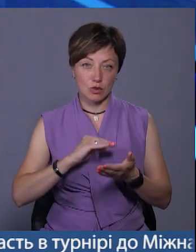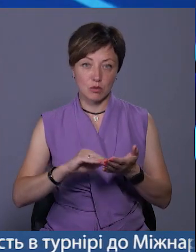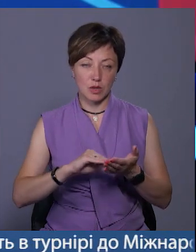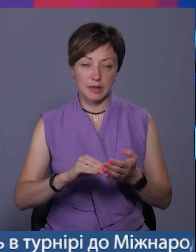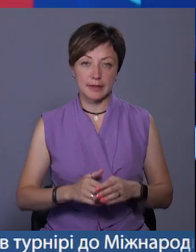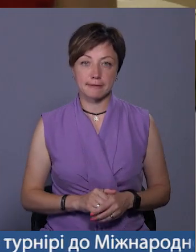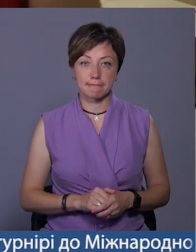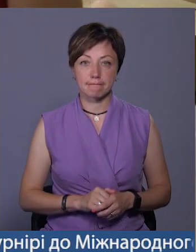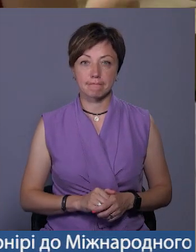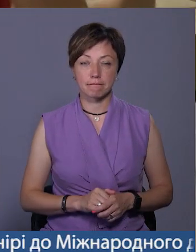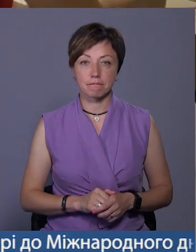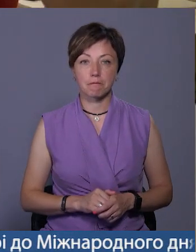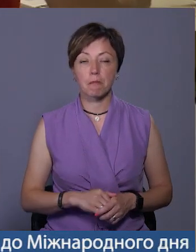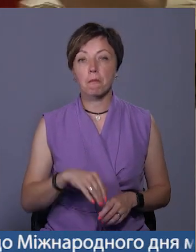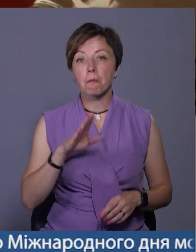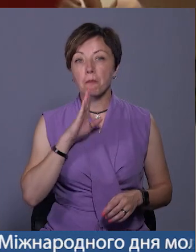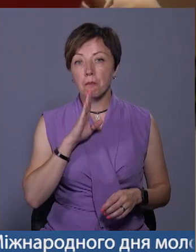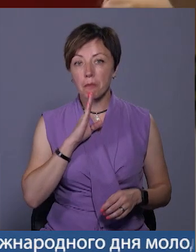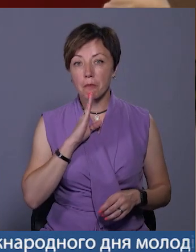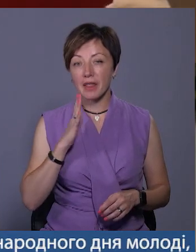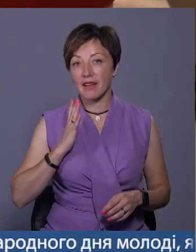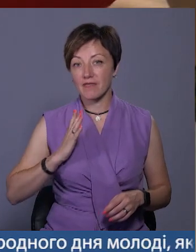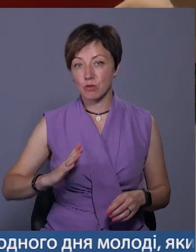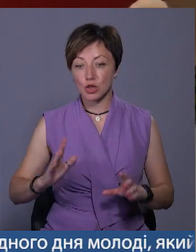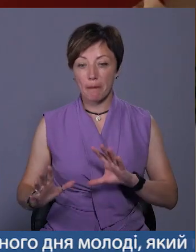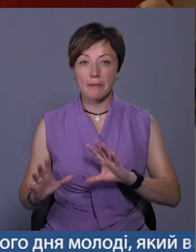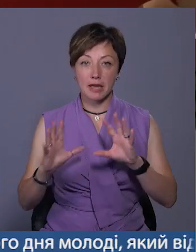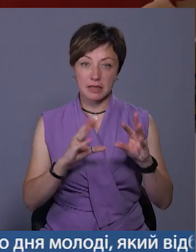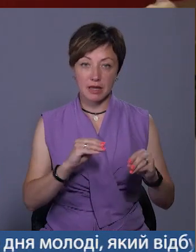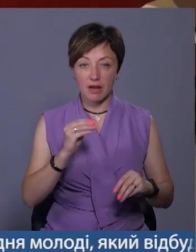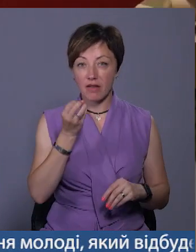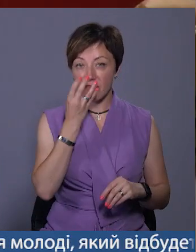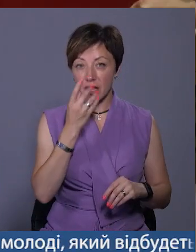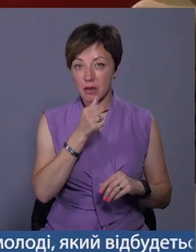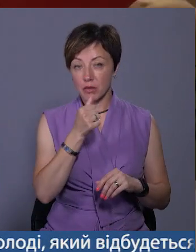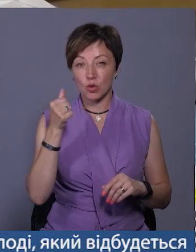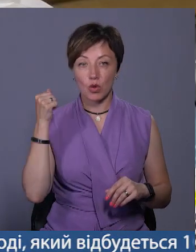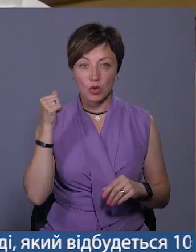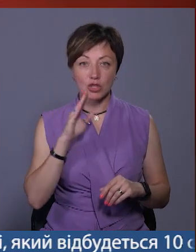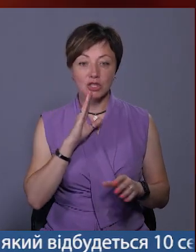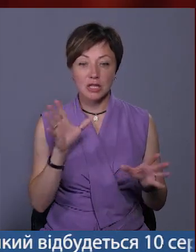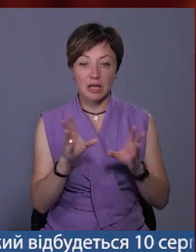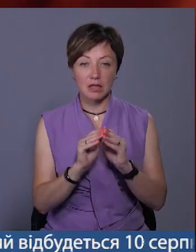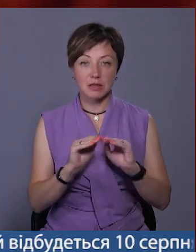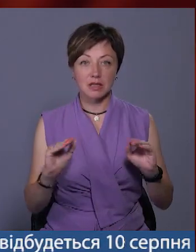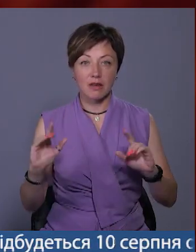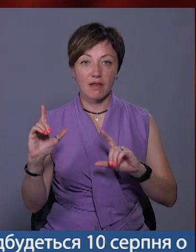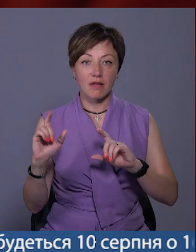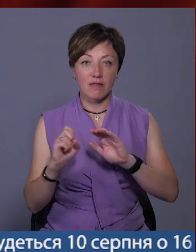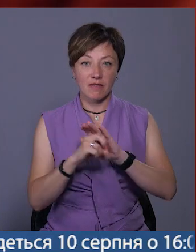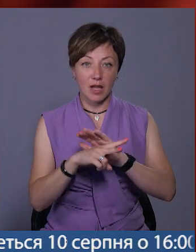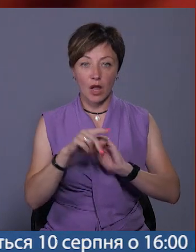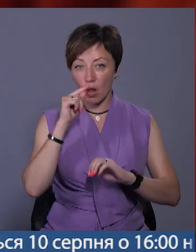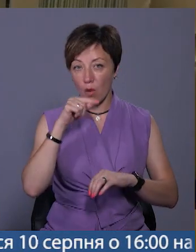Семенюк. Ірина Сухоставська – вимушена переселенка. У квітні минулого року жінка разом із дітьми виїхали з